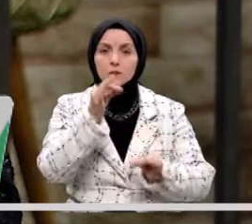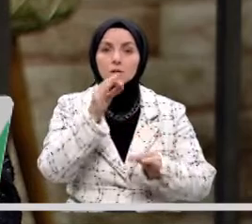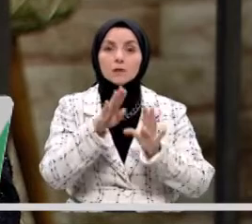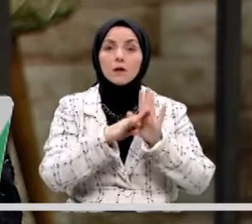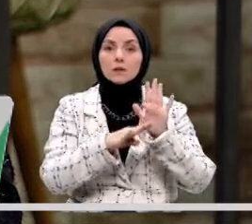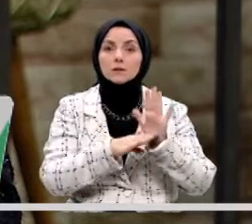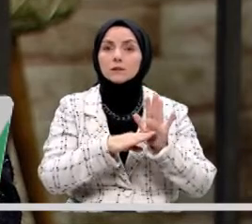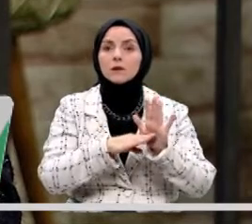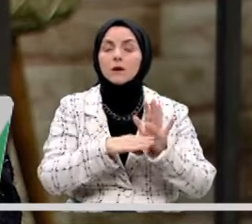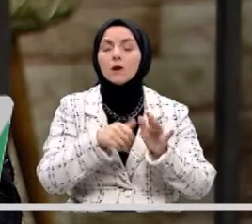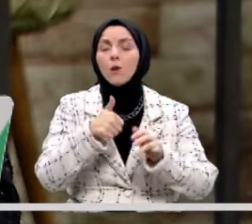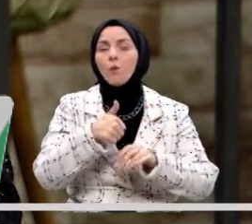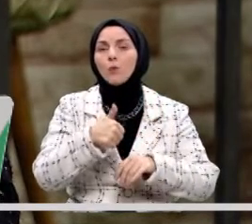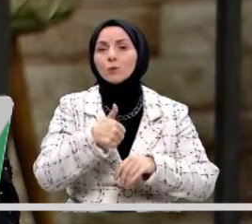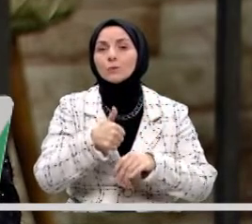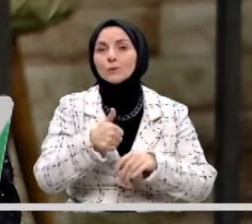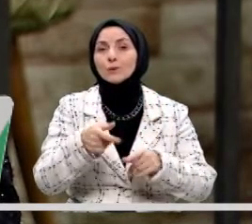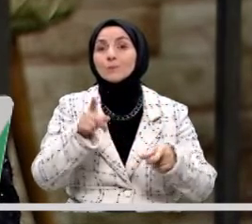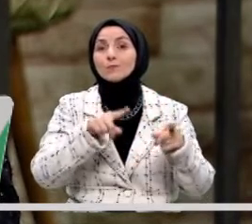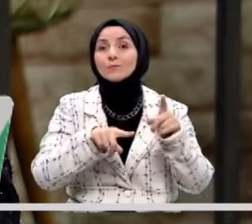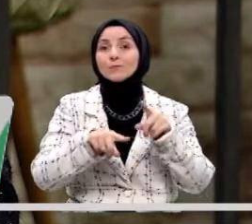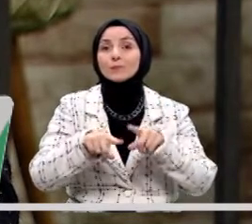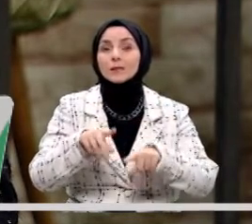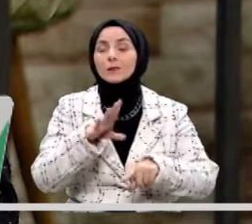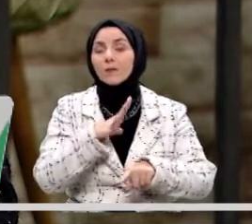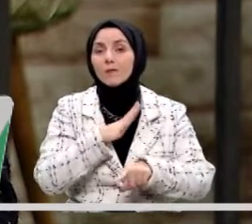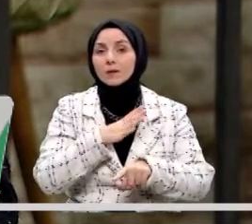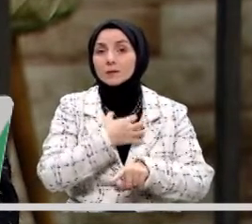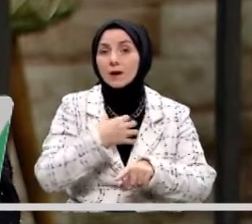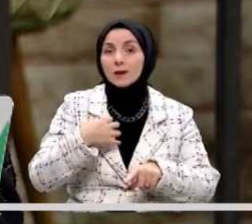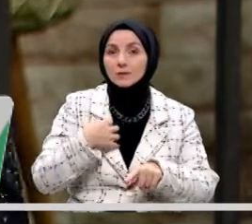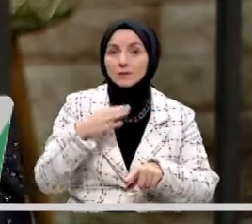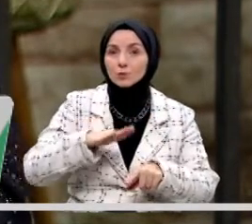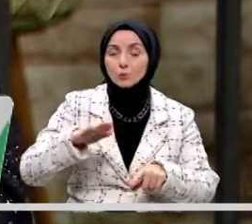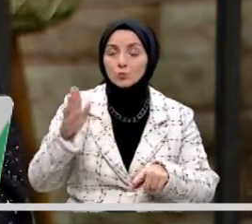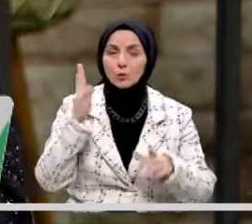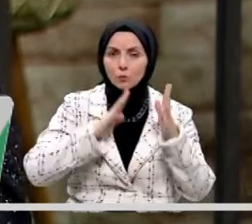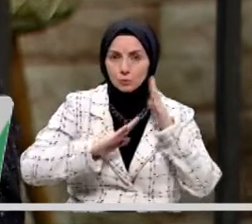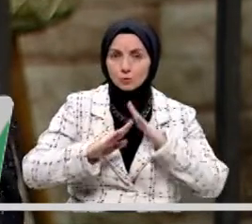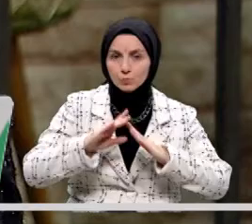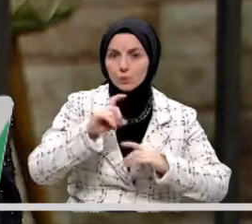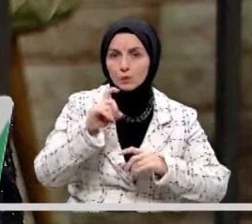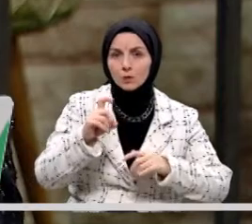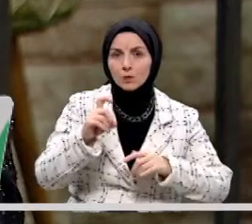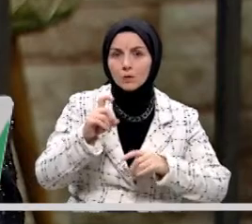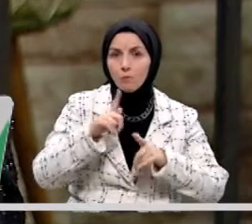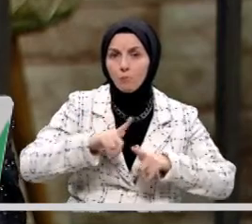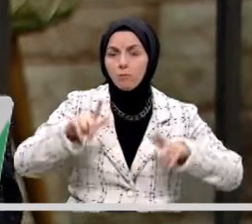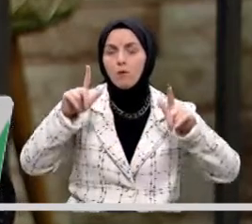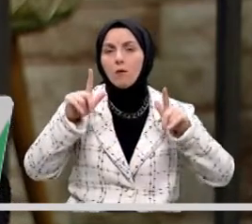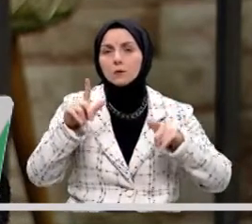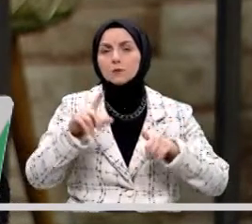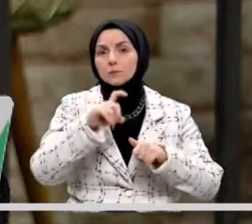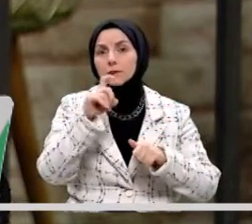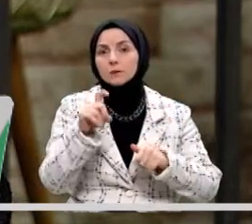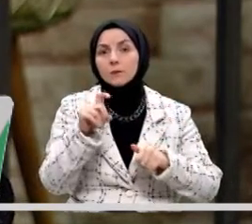yönde yönlendirme vardır hiç anne vurur mu çocuğuna kızar mı Bağırır mı anne öğretmen hiç kızar mı bari böyle bir şey düşünebilir misiniz yani